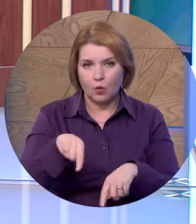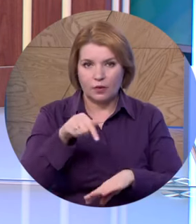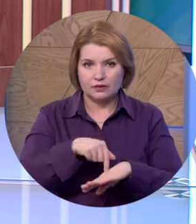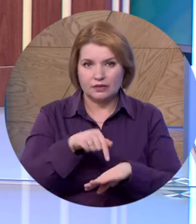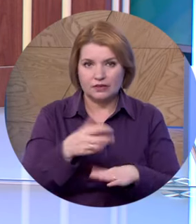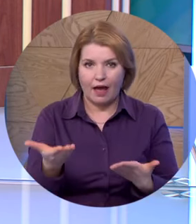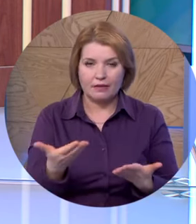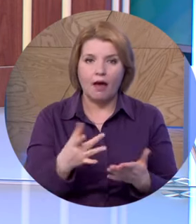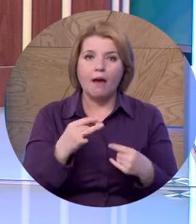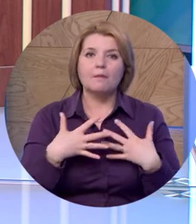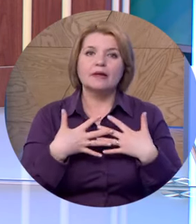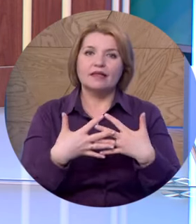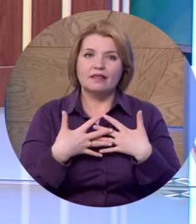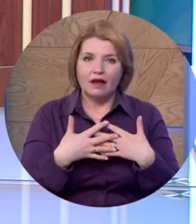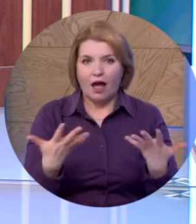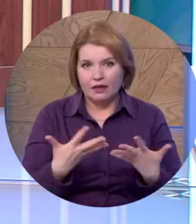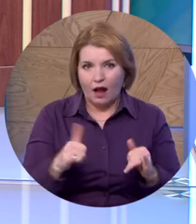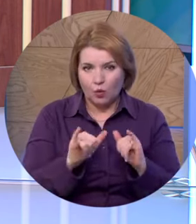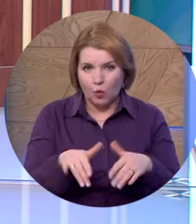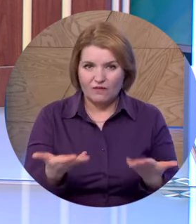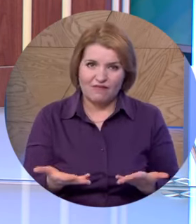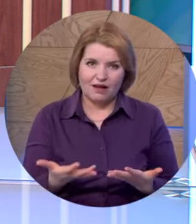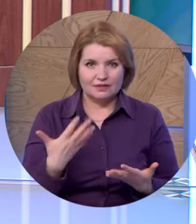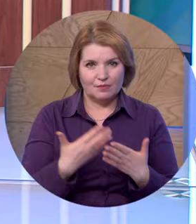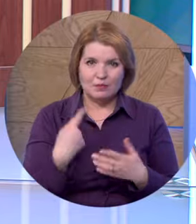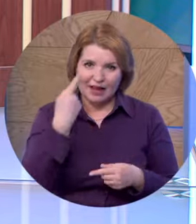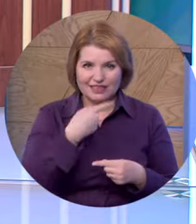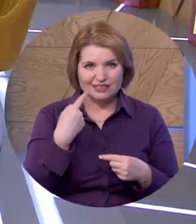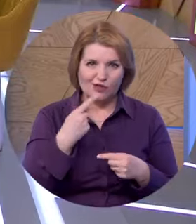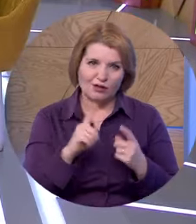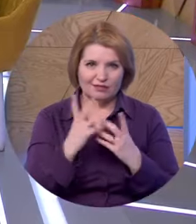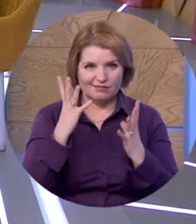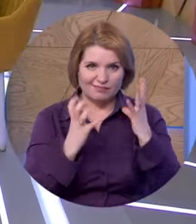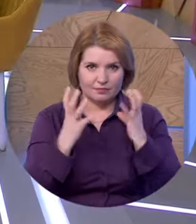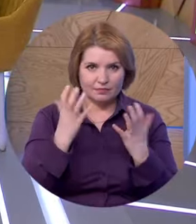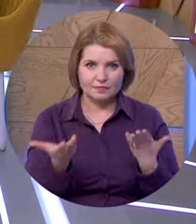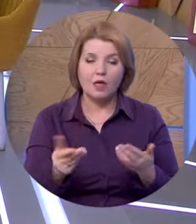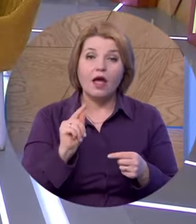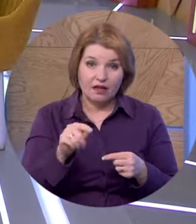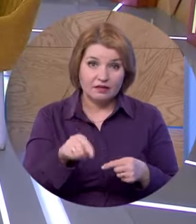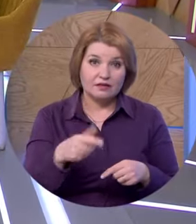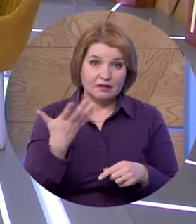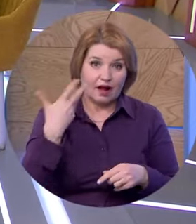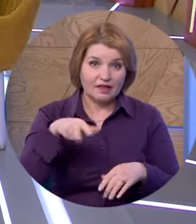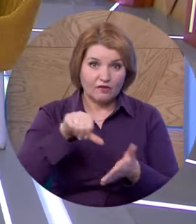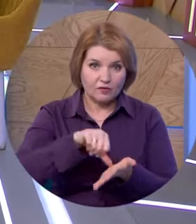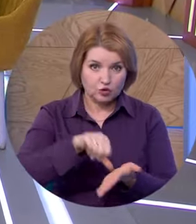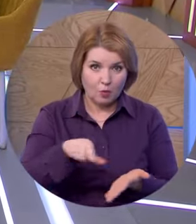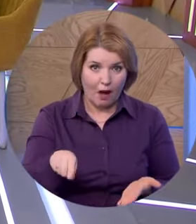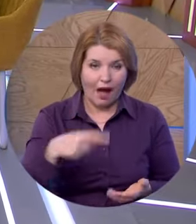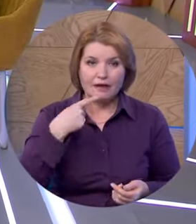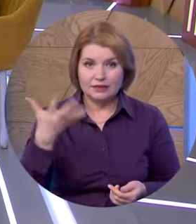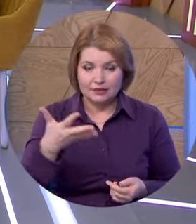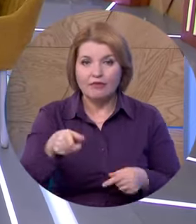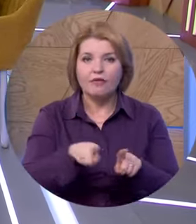глаз, придыханием, такими ухмылками, которые действуют на публику, на аудиторию, перед которой мы выступаем. Но это действует точно так же